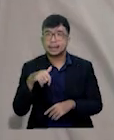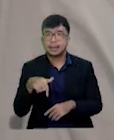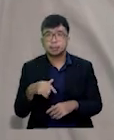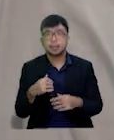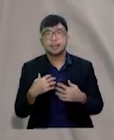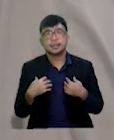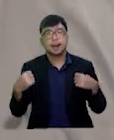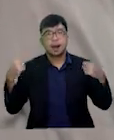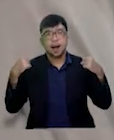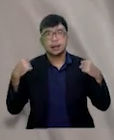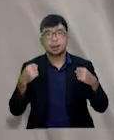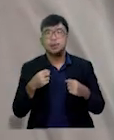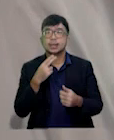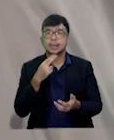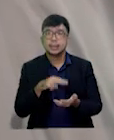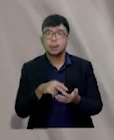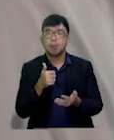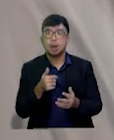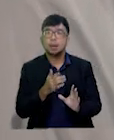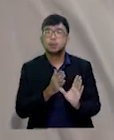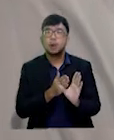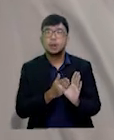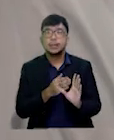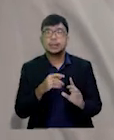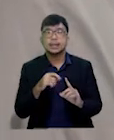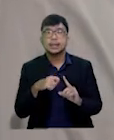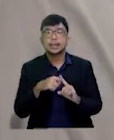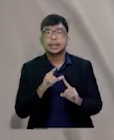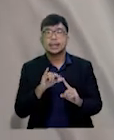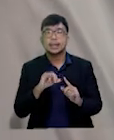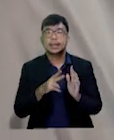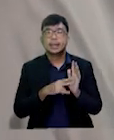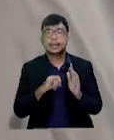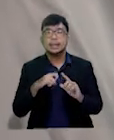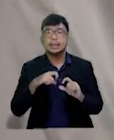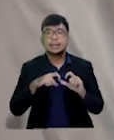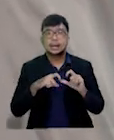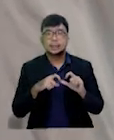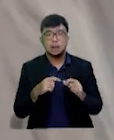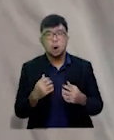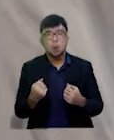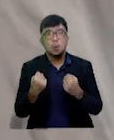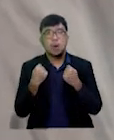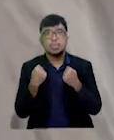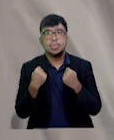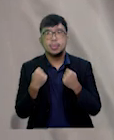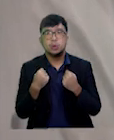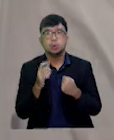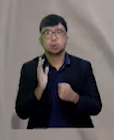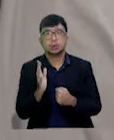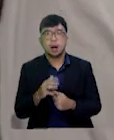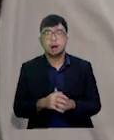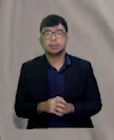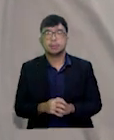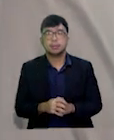izin oleh psikolog klinis Hai BBC Tegar dan kuat untuk menjalani